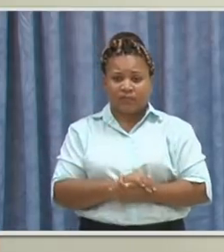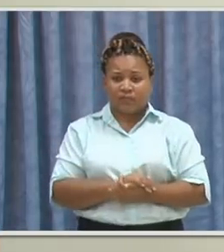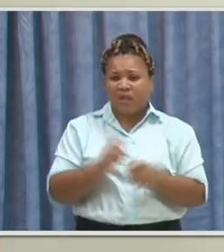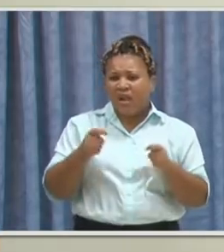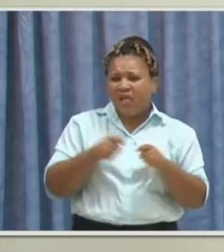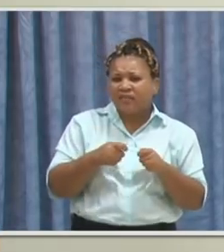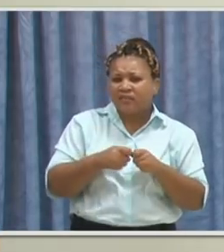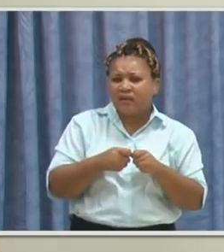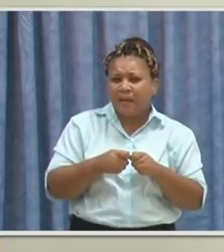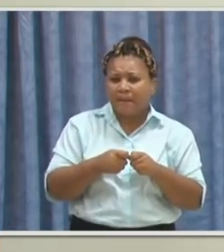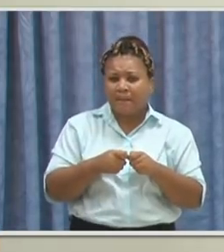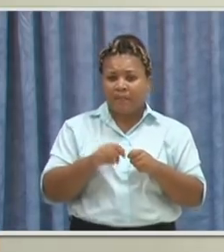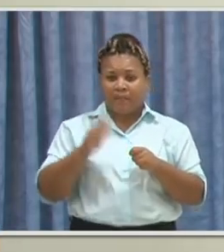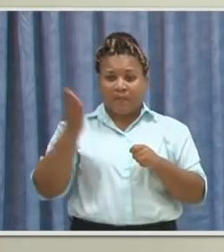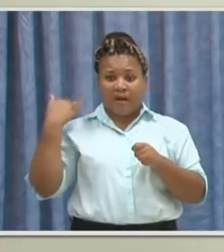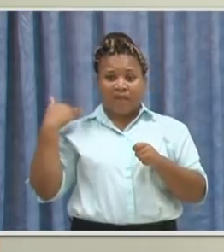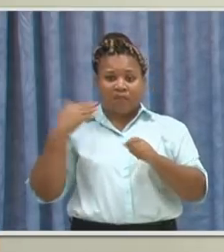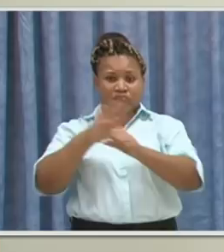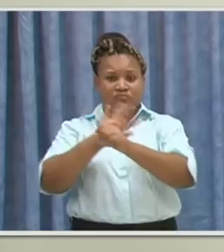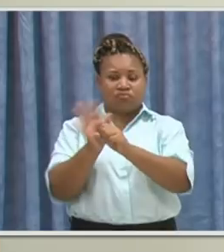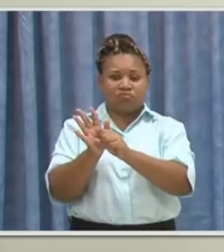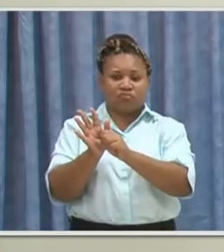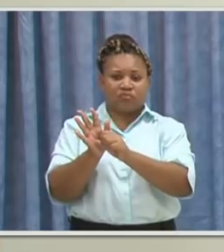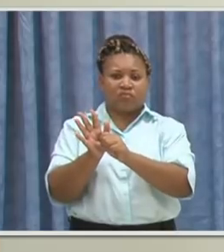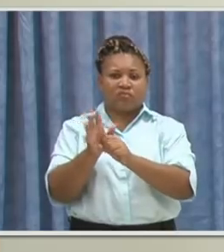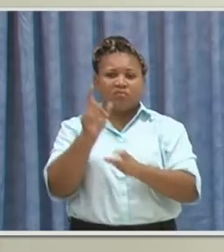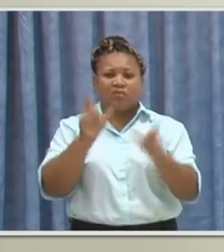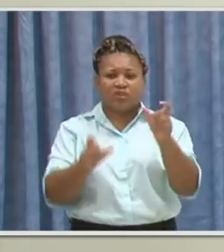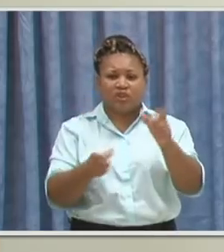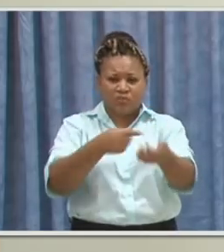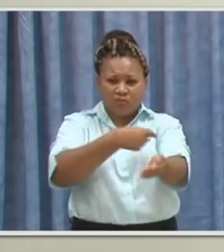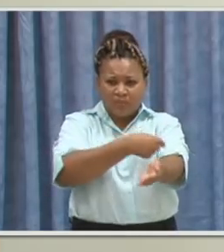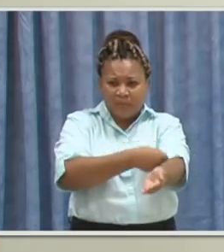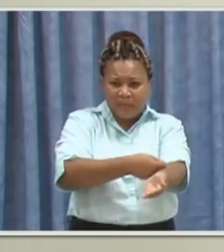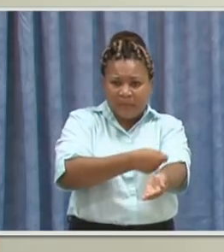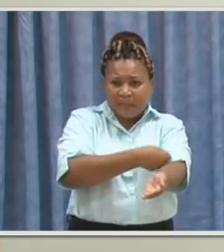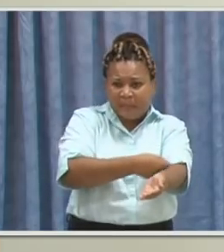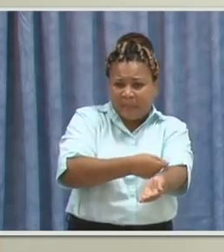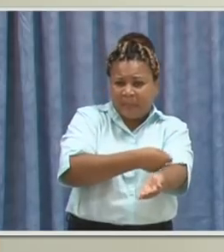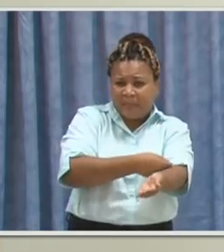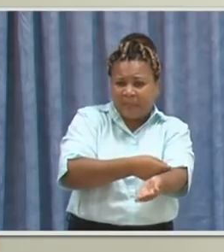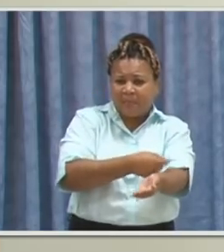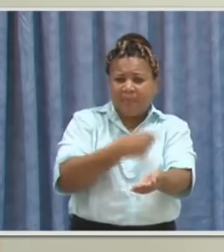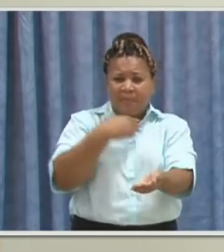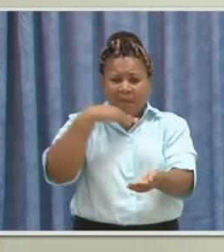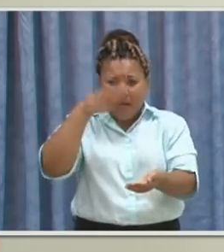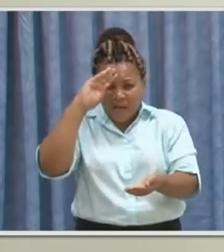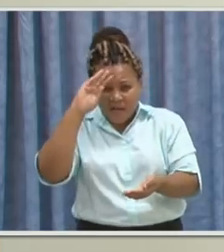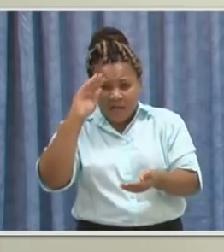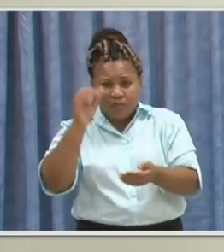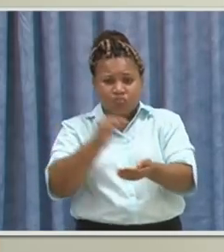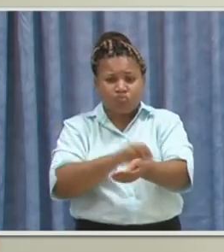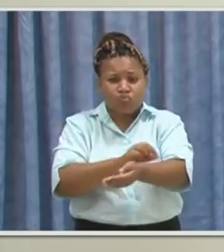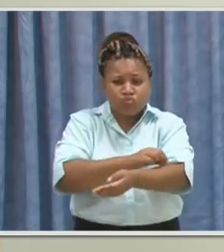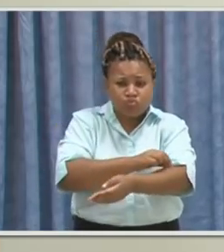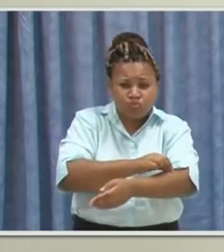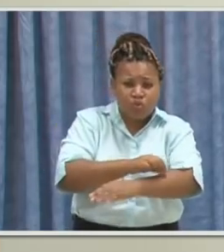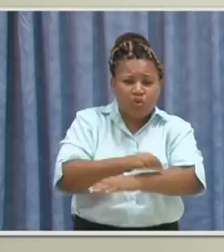ben les autres vaccins les autres maladies qui nous besoin immunise. Nous avons les autres maladies qui nous besoin de